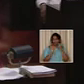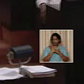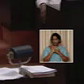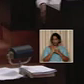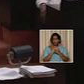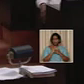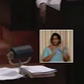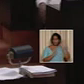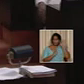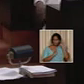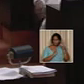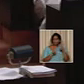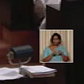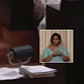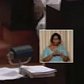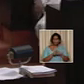රත්තරන්